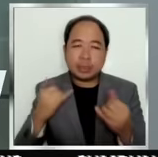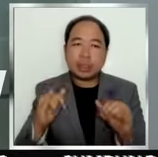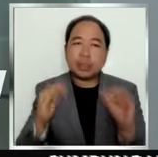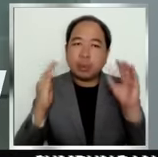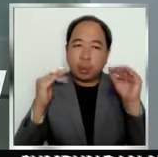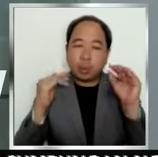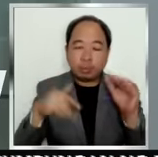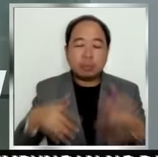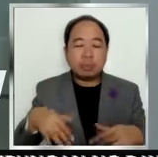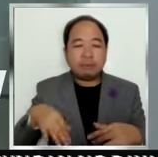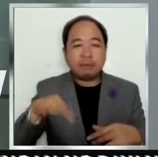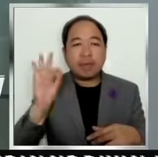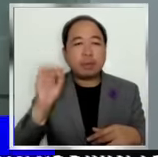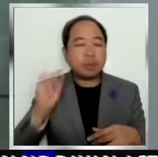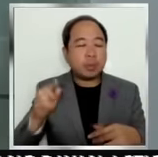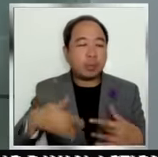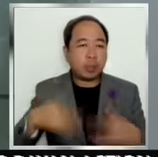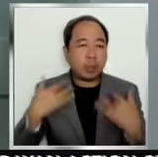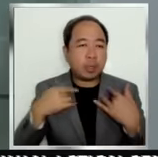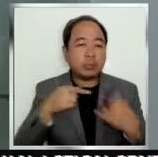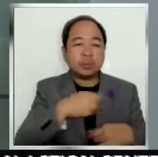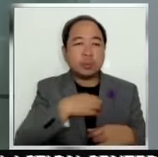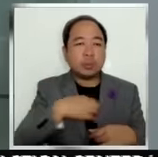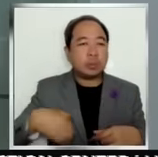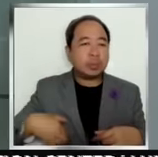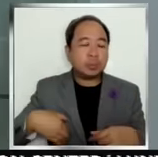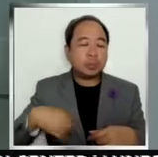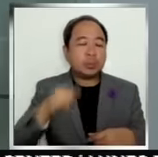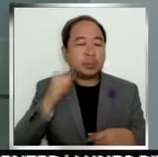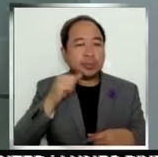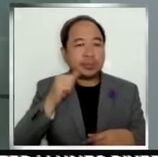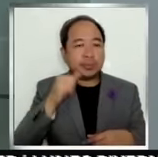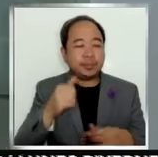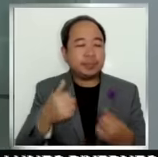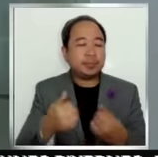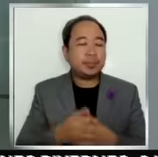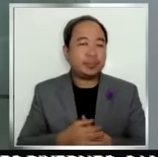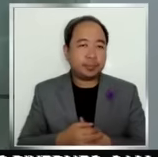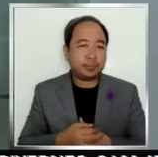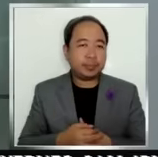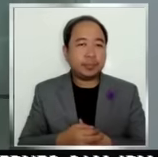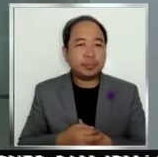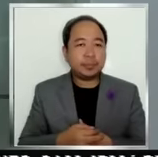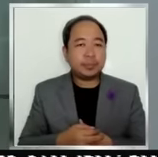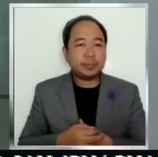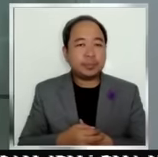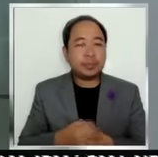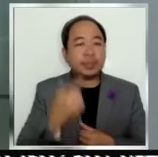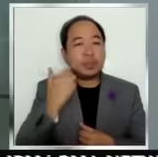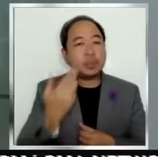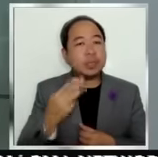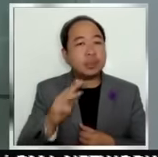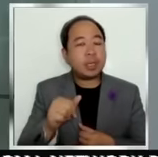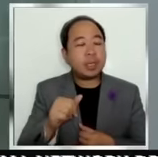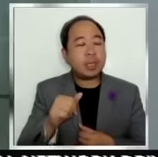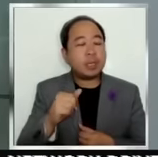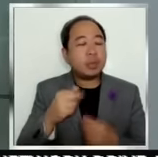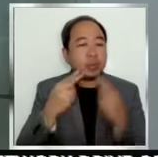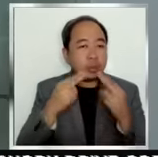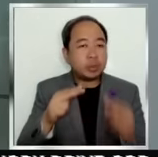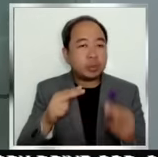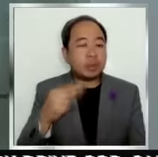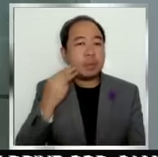pageant contestant para sa GMA integrated news marisol abd nak